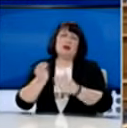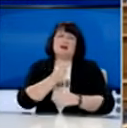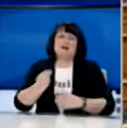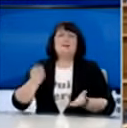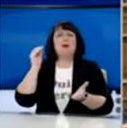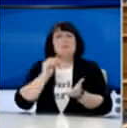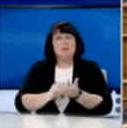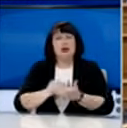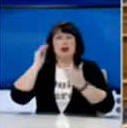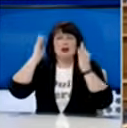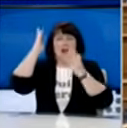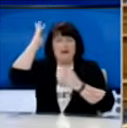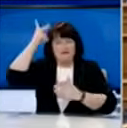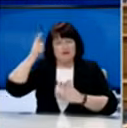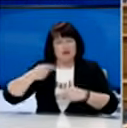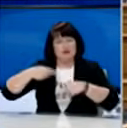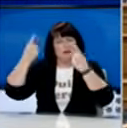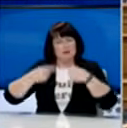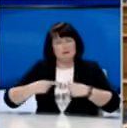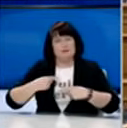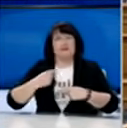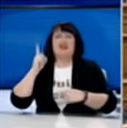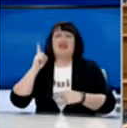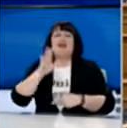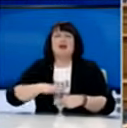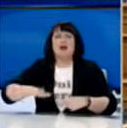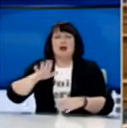και πάλι για τον Εύρο και για τη Δαδιά,